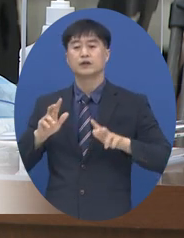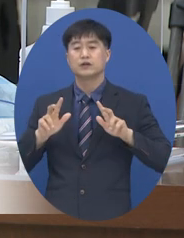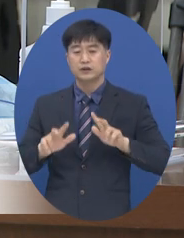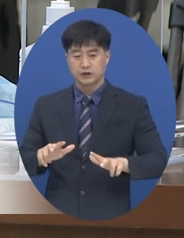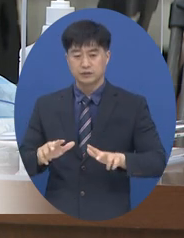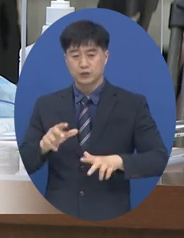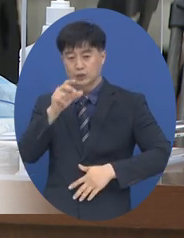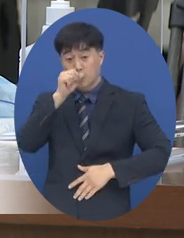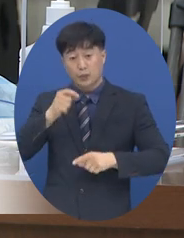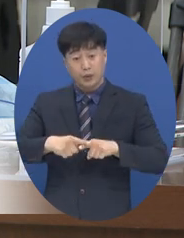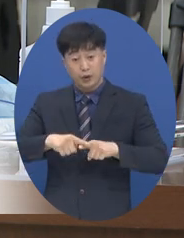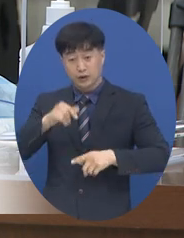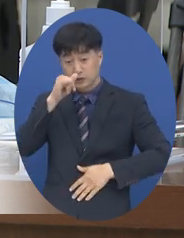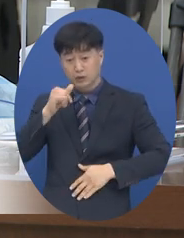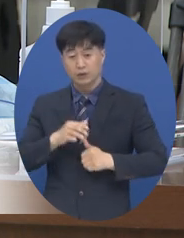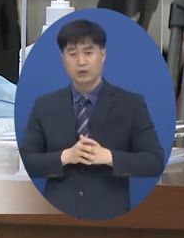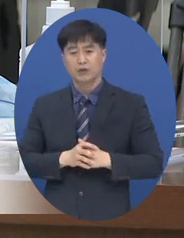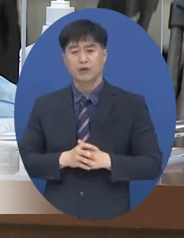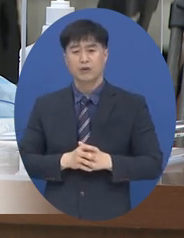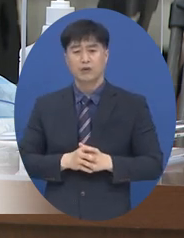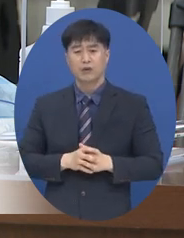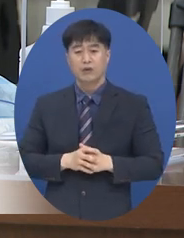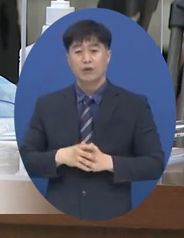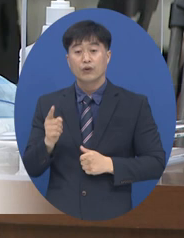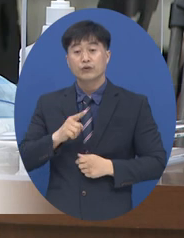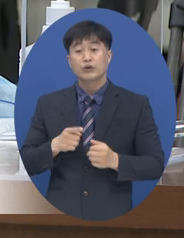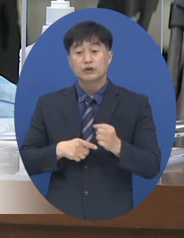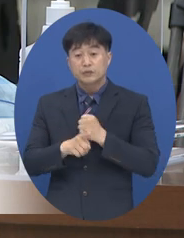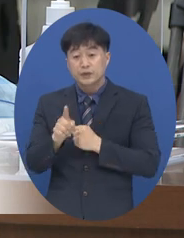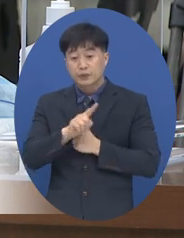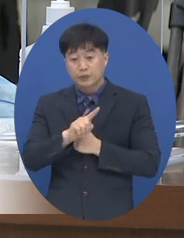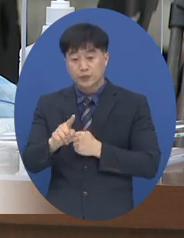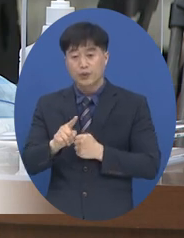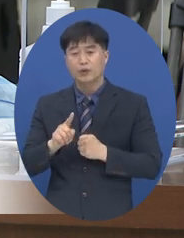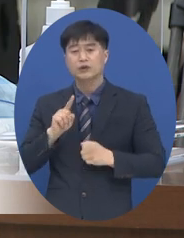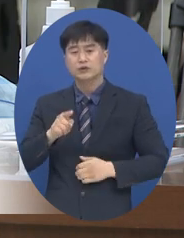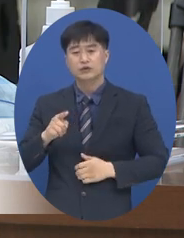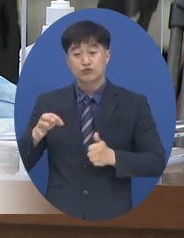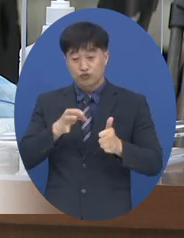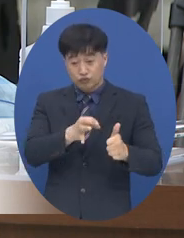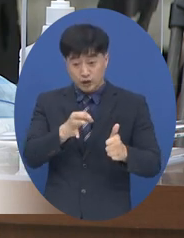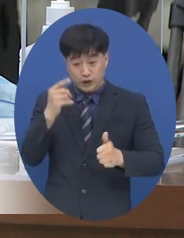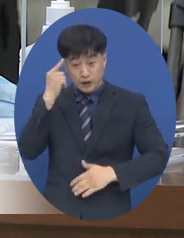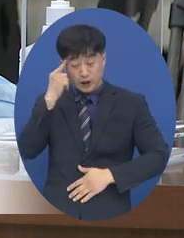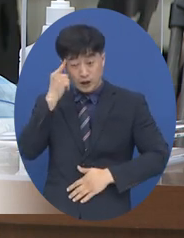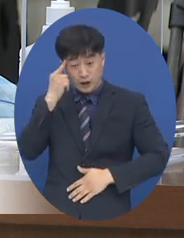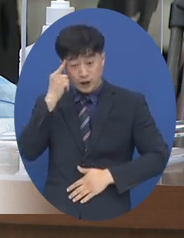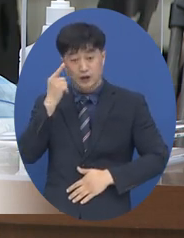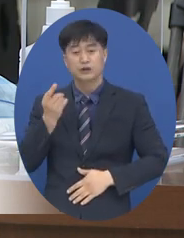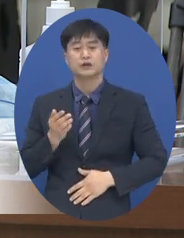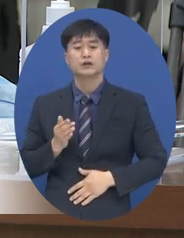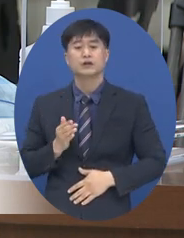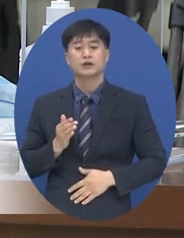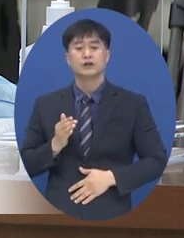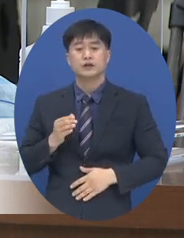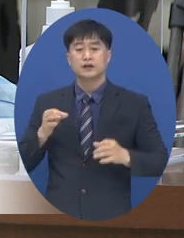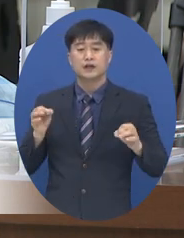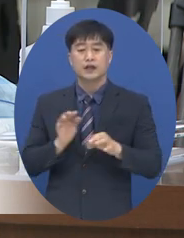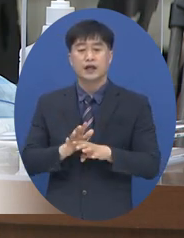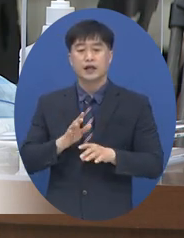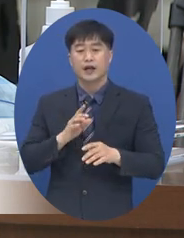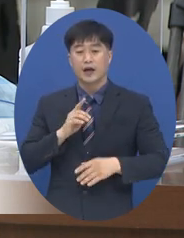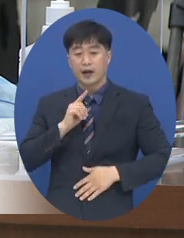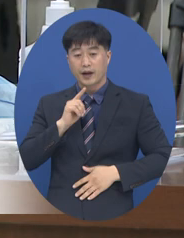지금 좋은 평가들이 있습니다 어떤 뜻에서 그런 그 아 수당을 생각하게 되었는지 간단히